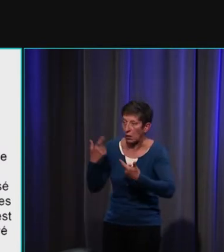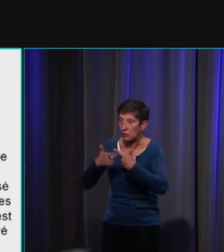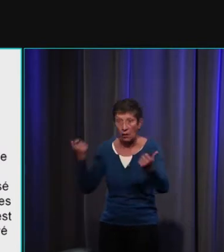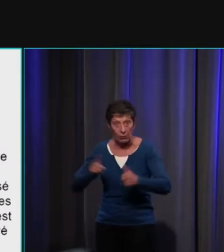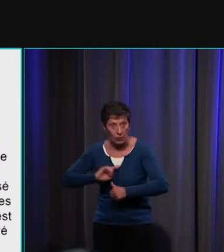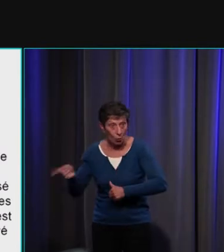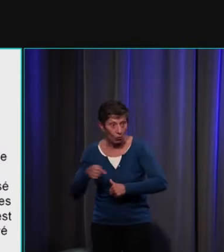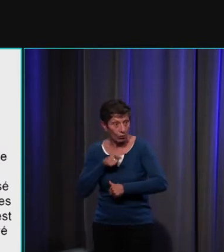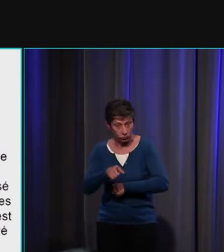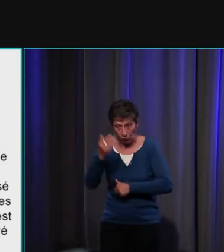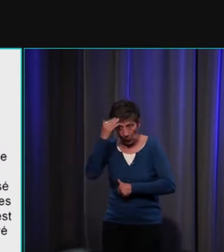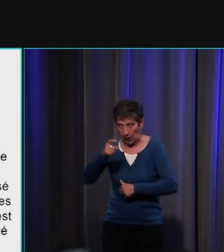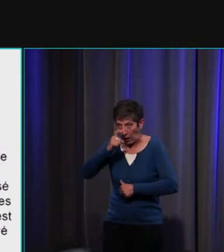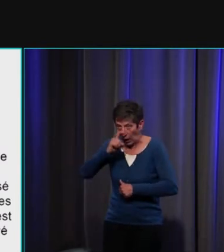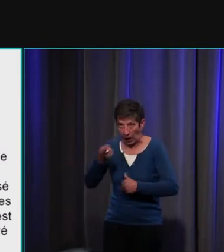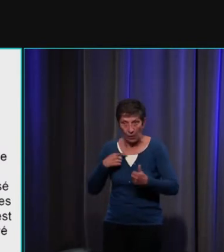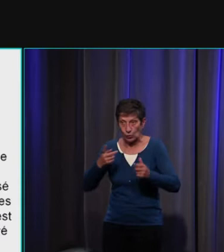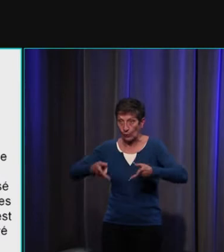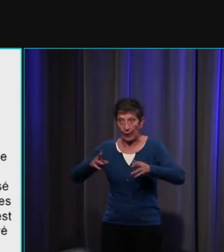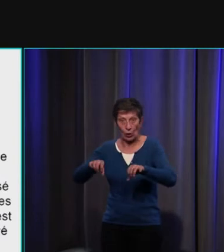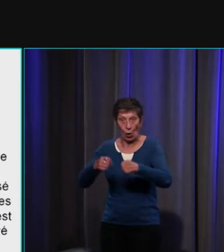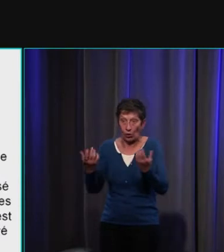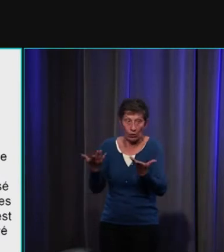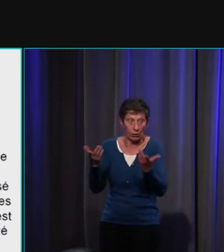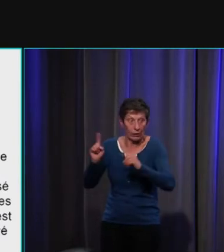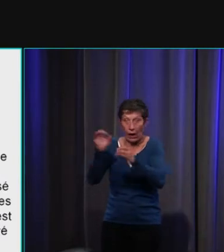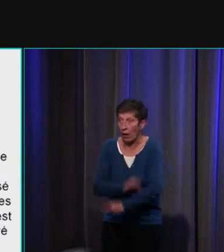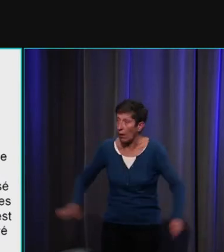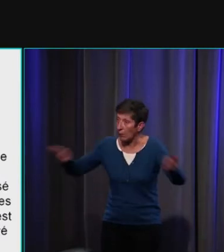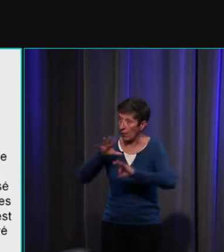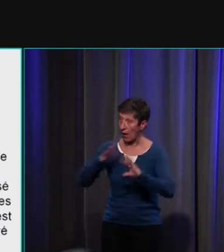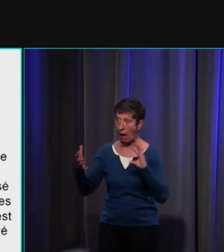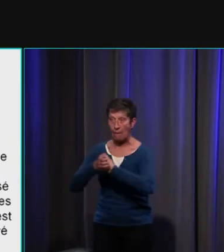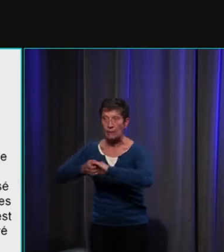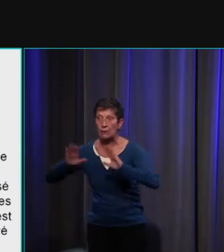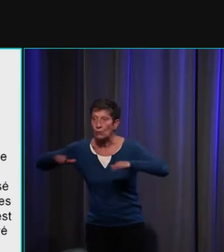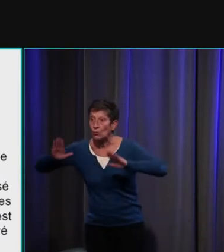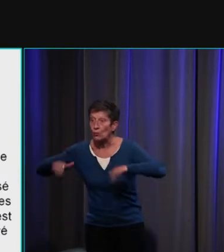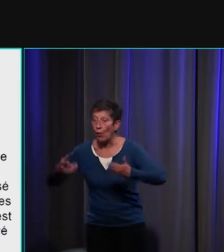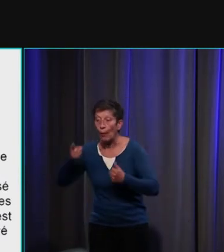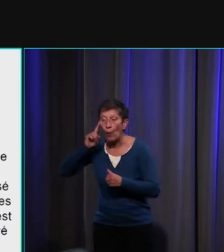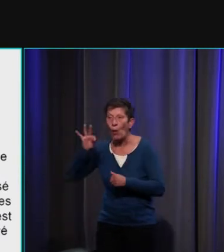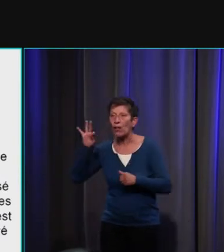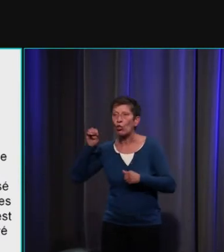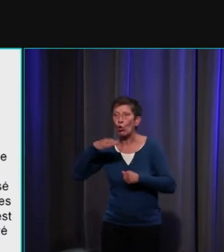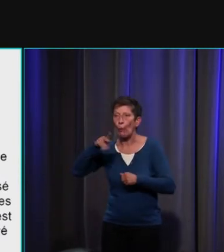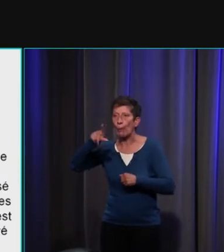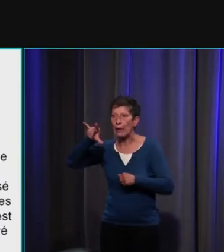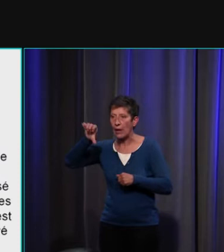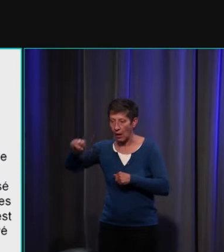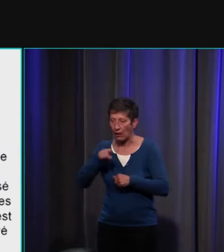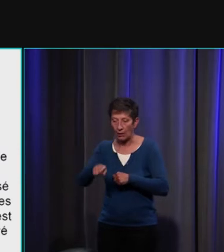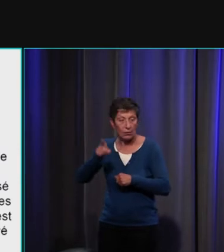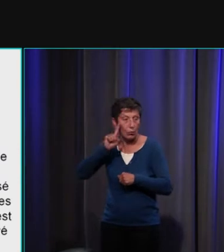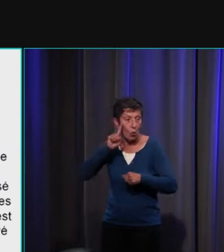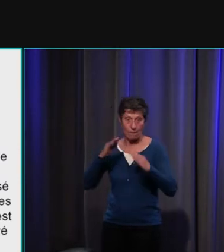ils ont beaucoup d'amis musulmans et ses amitiés pourquoi le temple parce que ils ont leur maison sur l'esplanade du